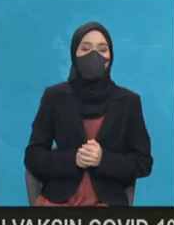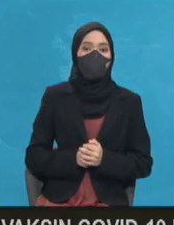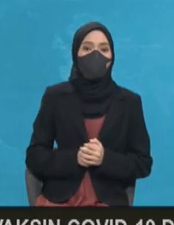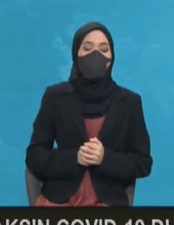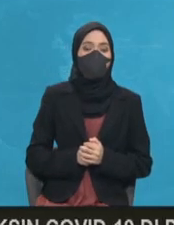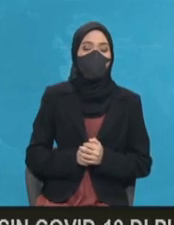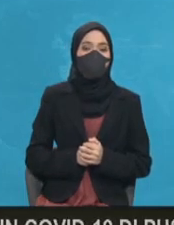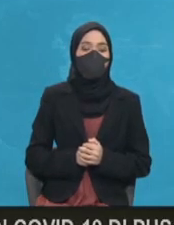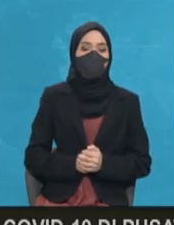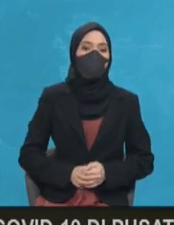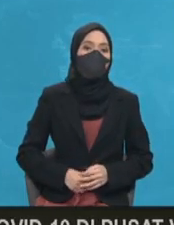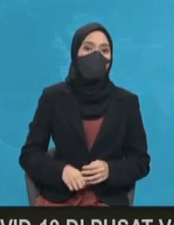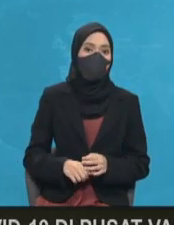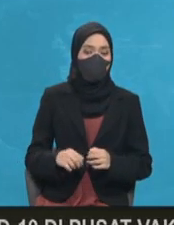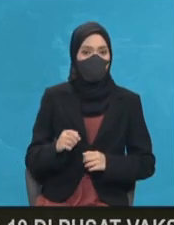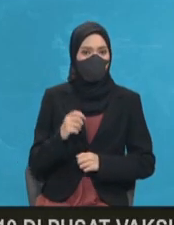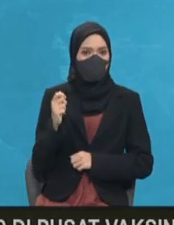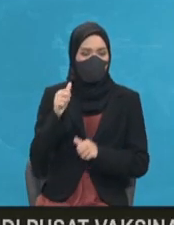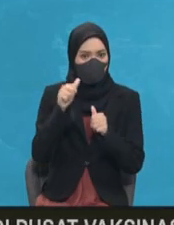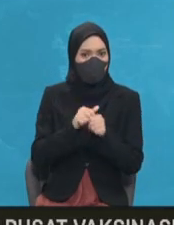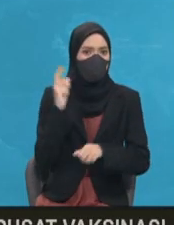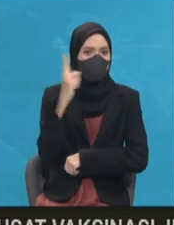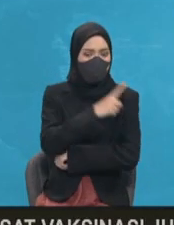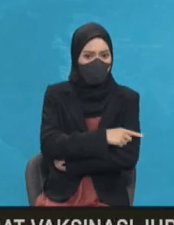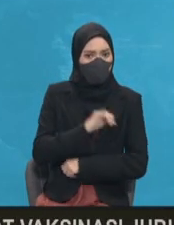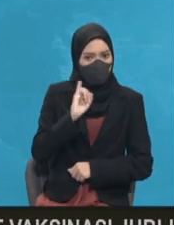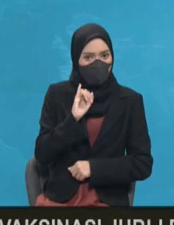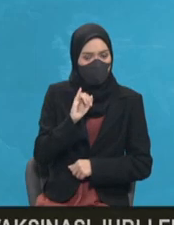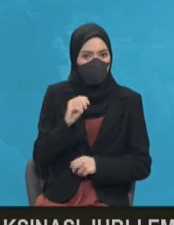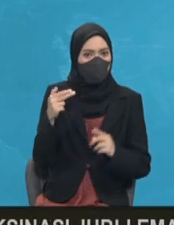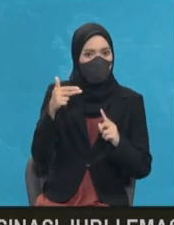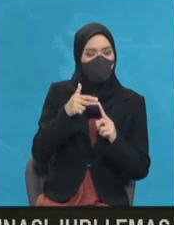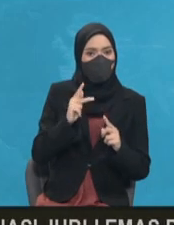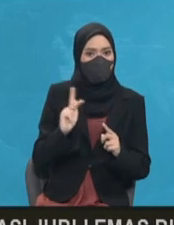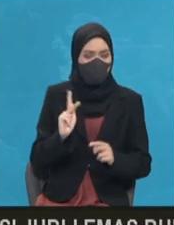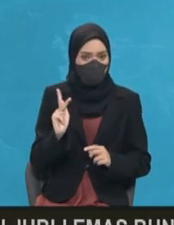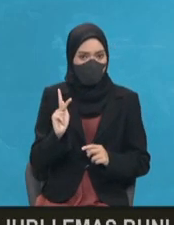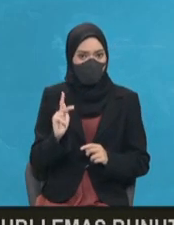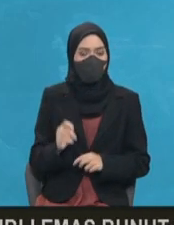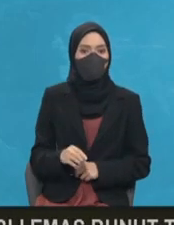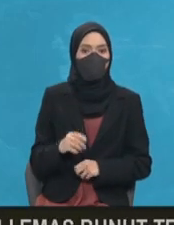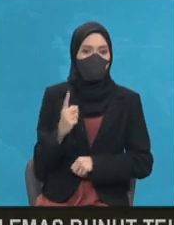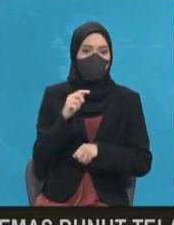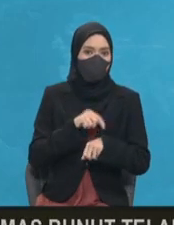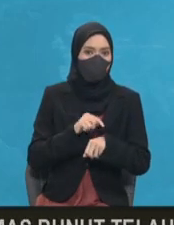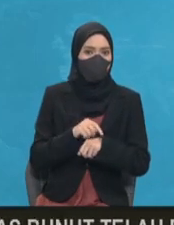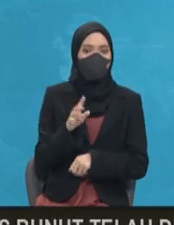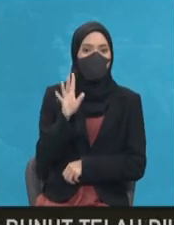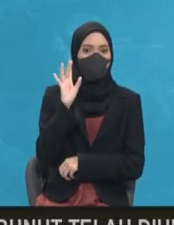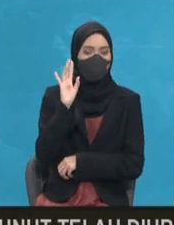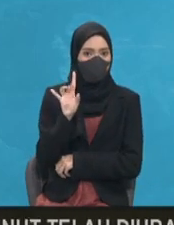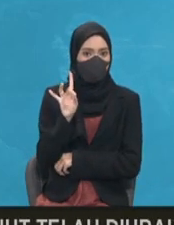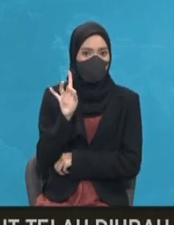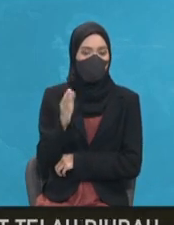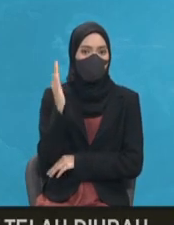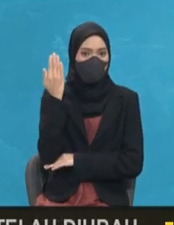api ini dibukakan setiap hari isnin hingga khamis dan Sabtu ke 08.00 hingga dua Hai penghematan